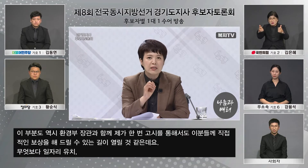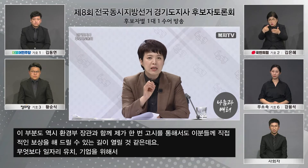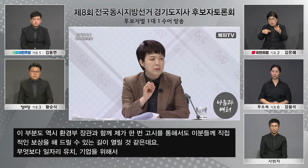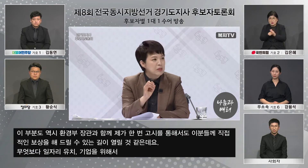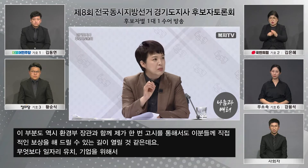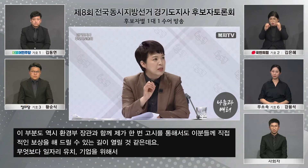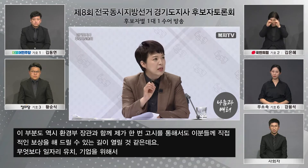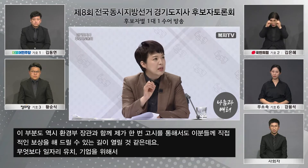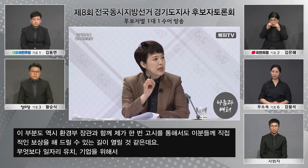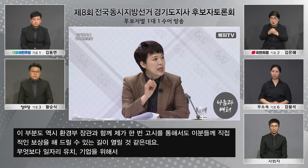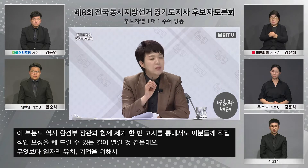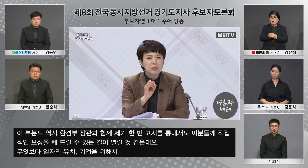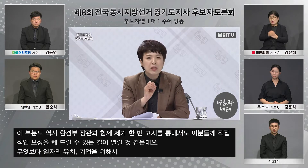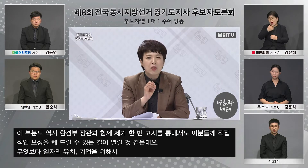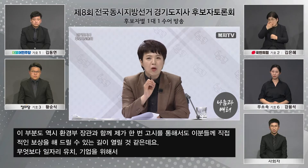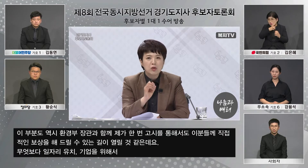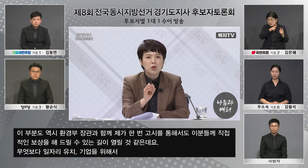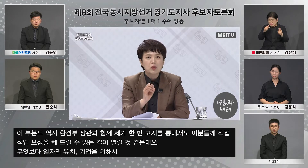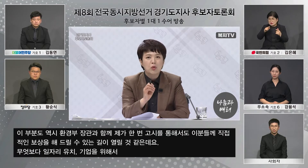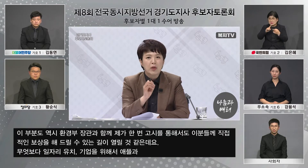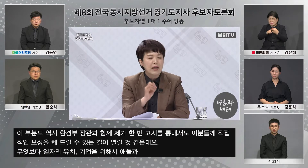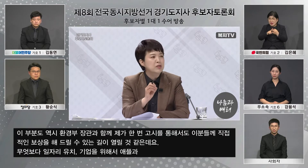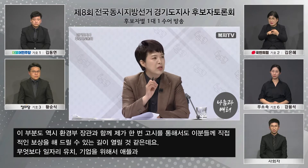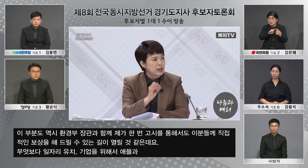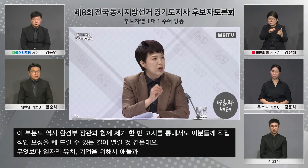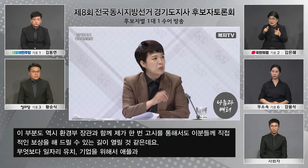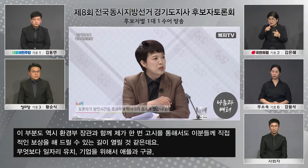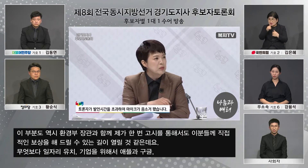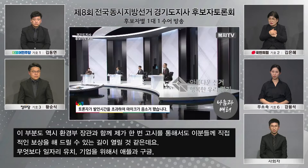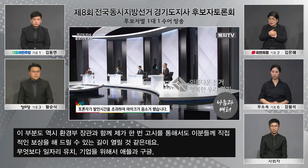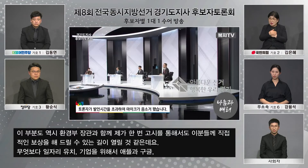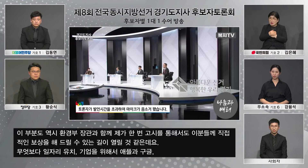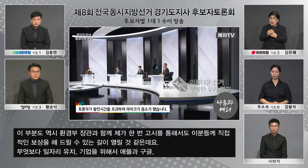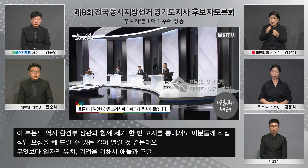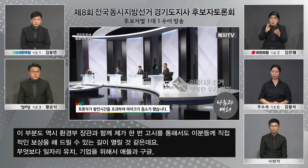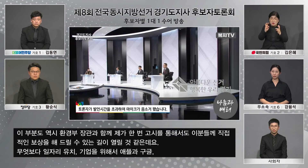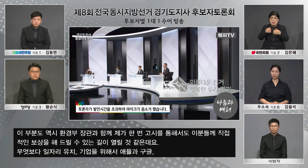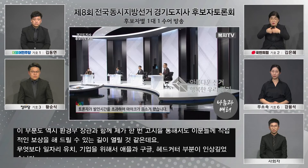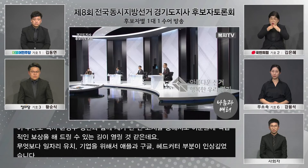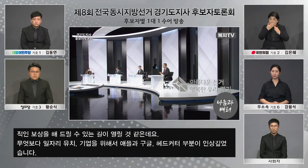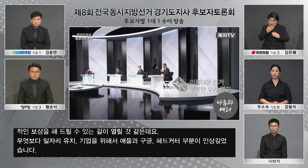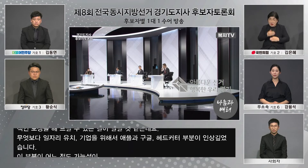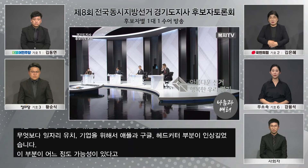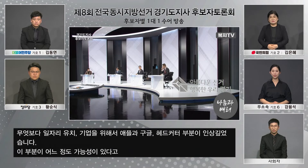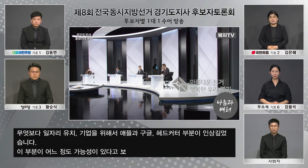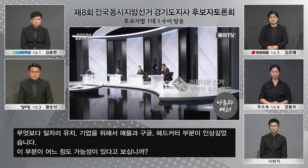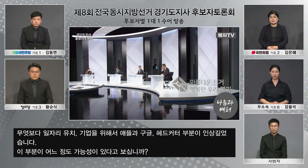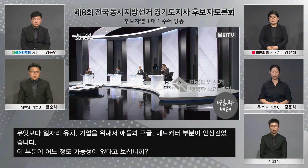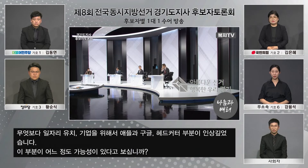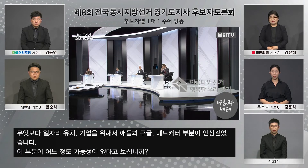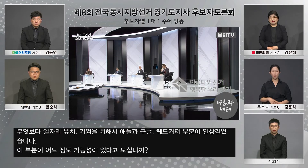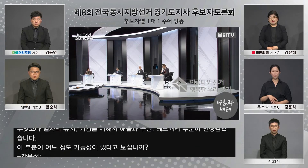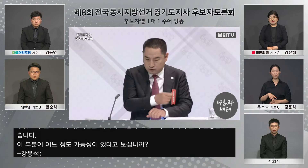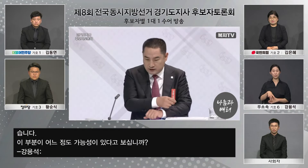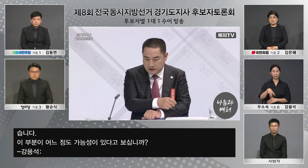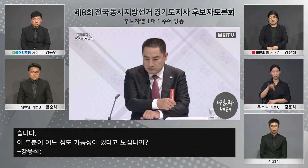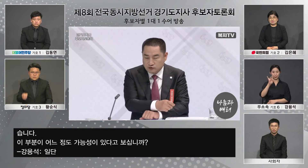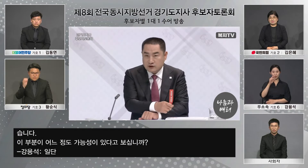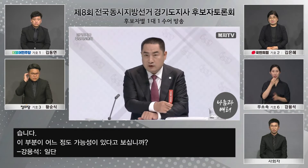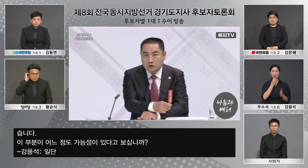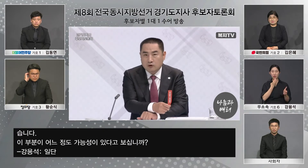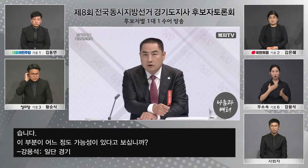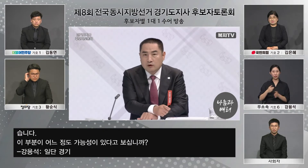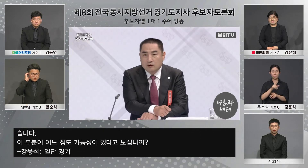유치가 인상 깊었습니다. 이 부분이 어느 정도 가능성이 있다고 보십니까? 네, 일단 경기 북부의 규제